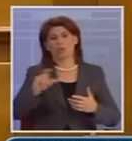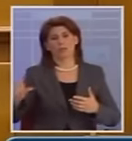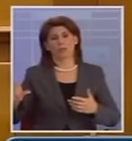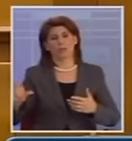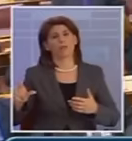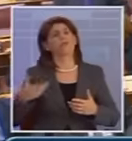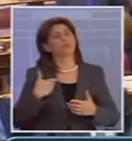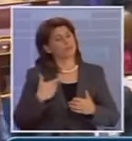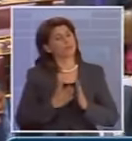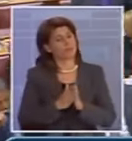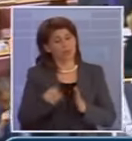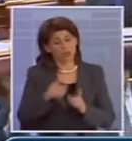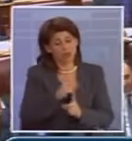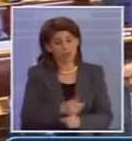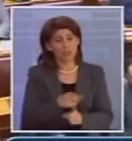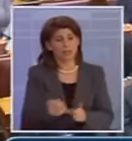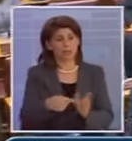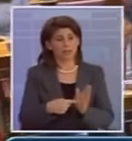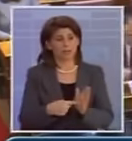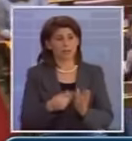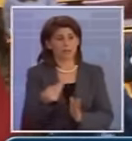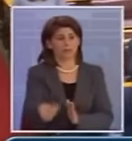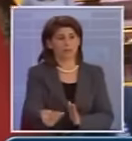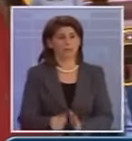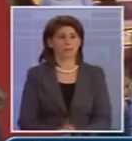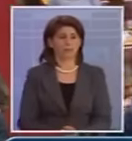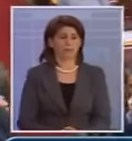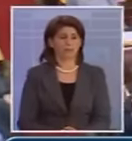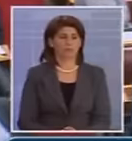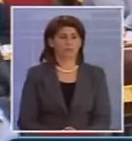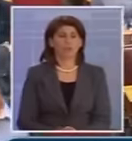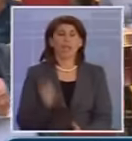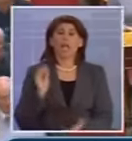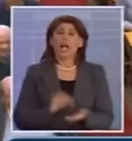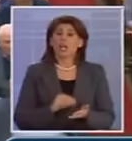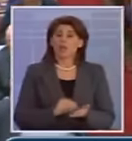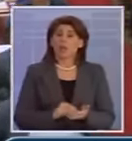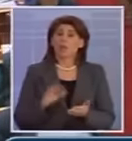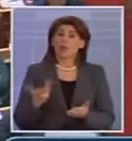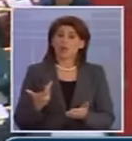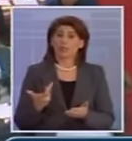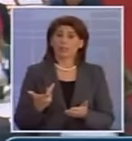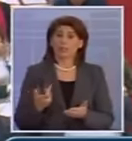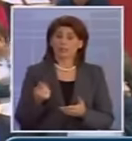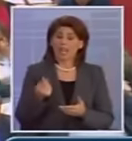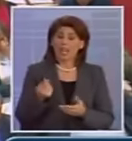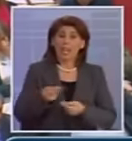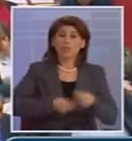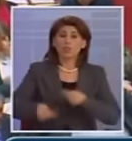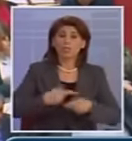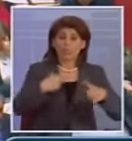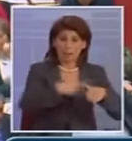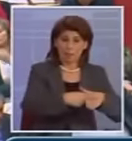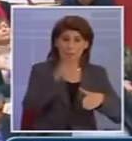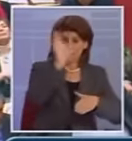παρακαλώ για το συγκεκριμένο αυτό σχήμα. Και ακόμα, το γεγονός ότι περνάει η ρευστότητα των τραπεζών από